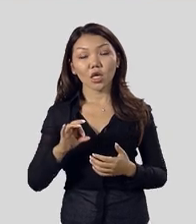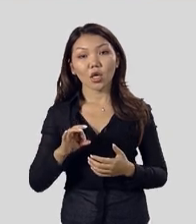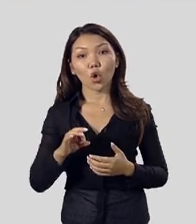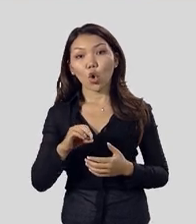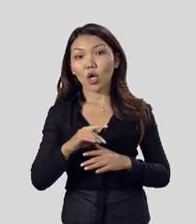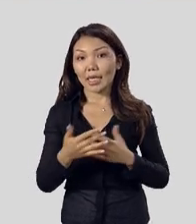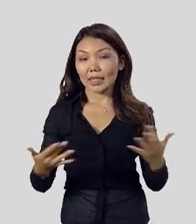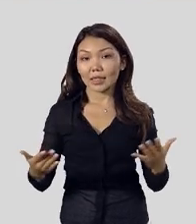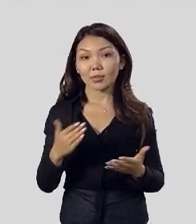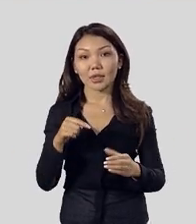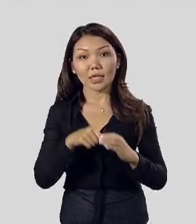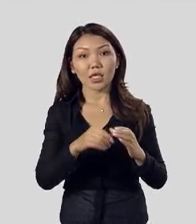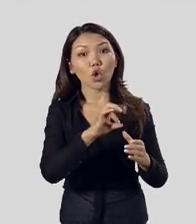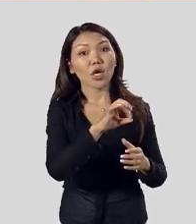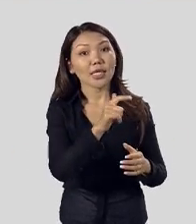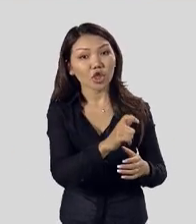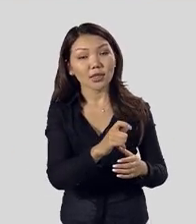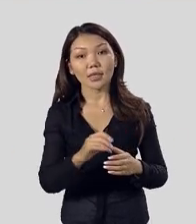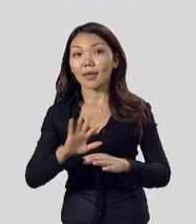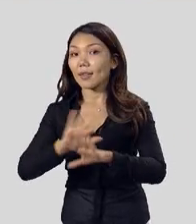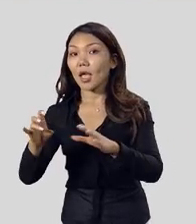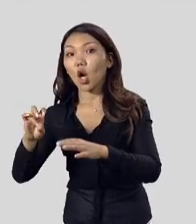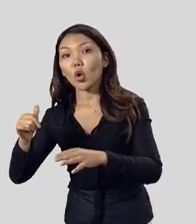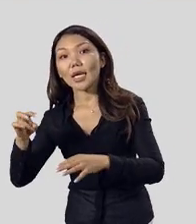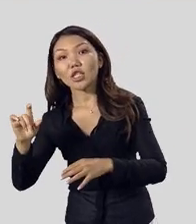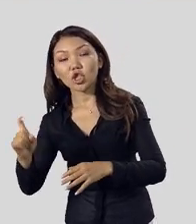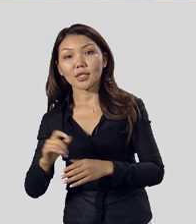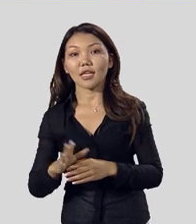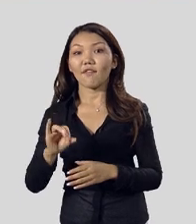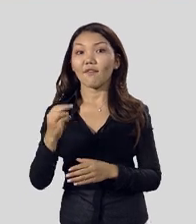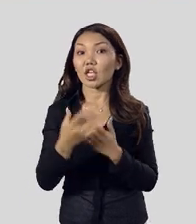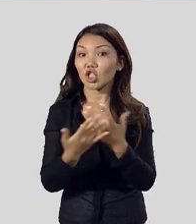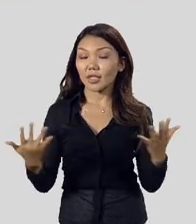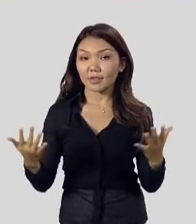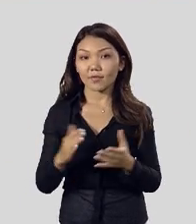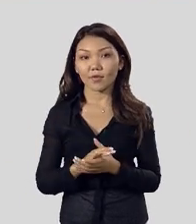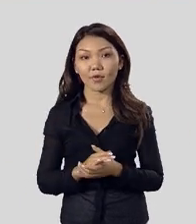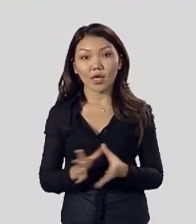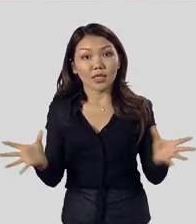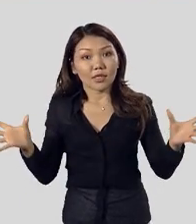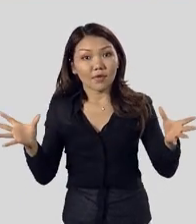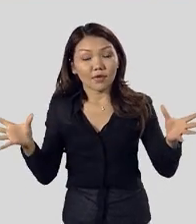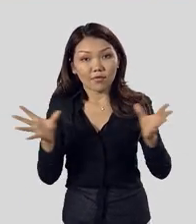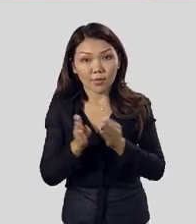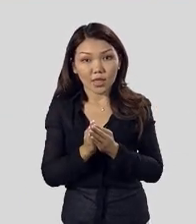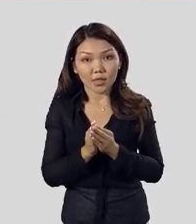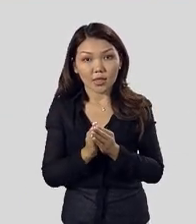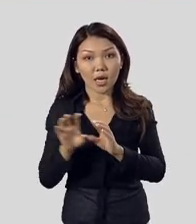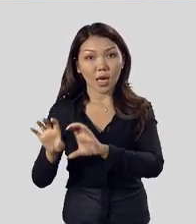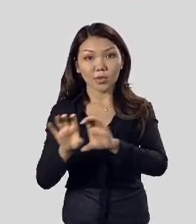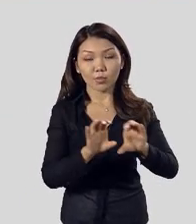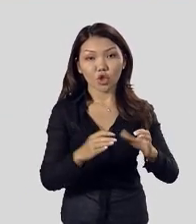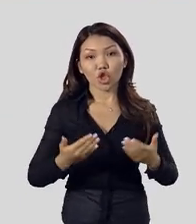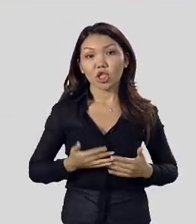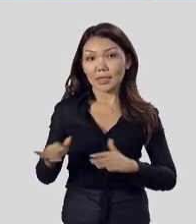неорганических и органических веществ совокупности они обеспечивают жизнедеятельность организма